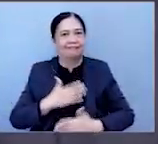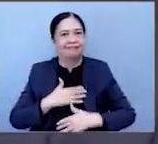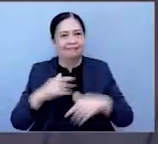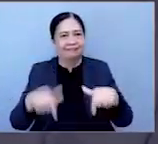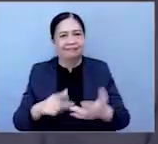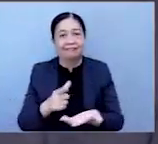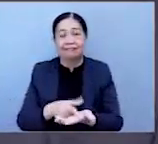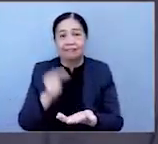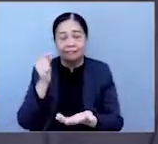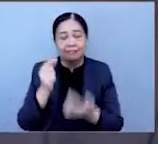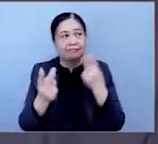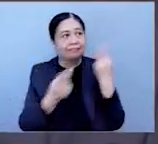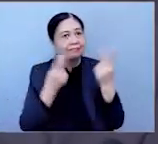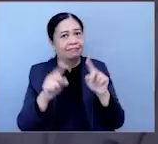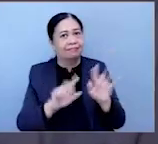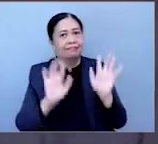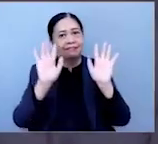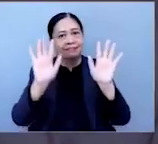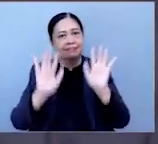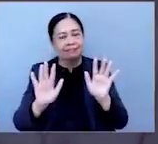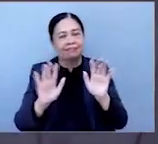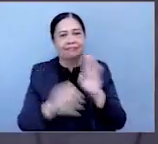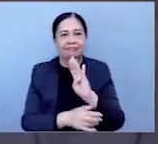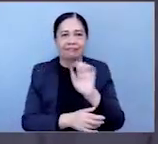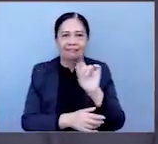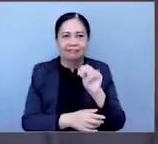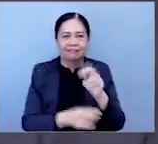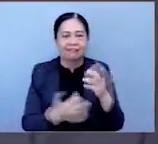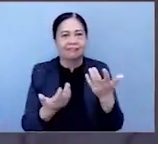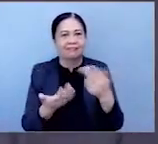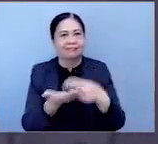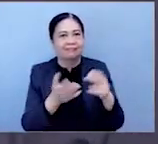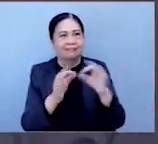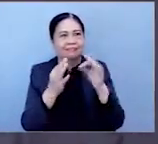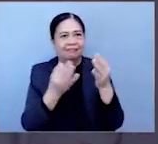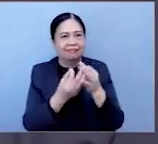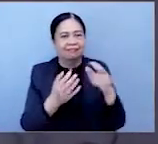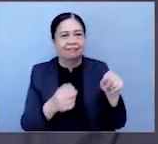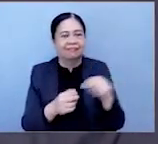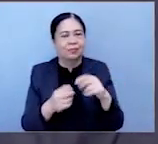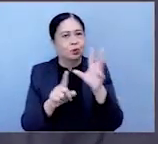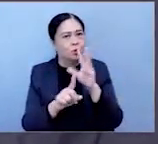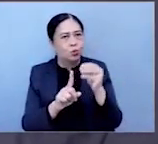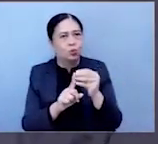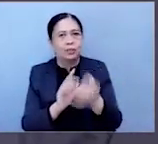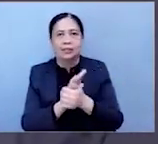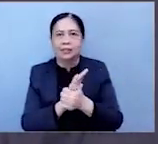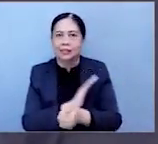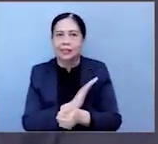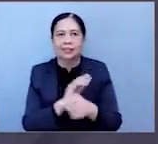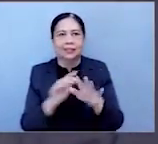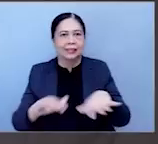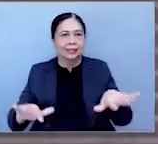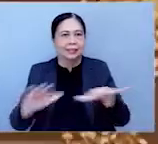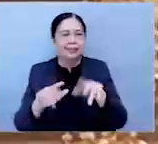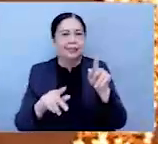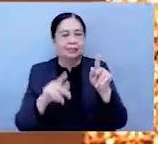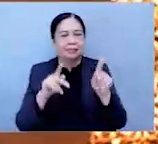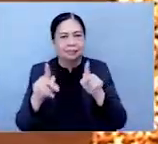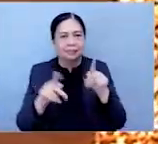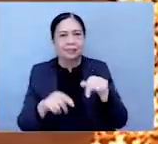to visit these wonderful Belens, and to see the cultural and artistic talent of the people of